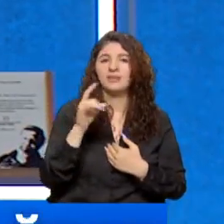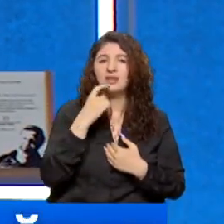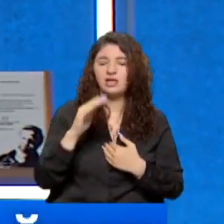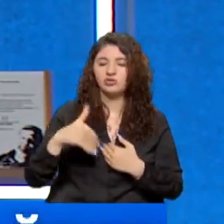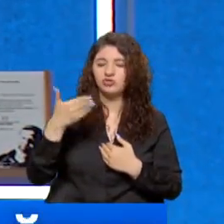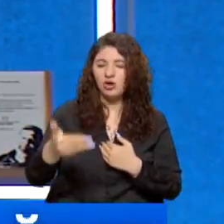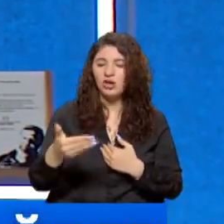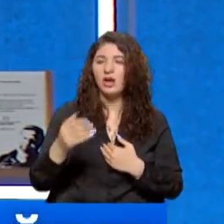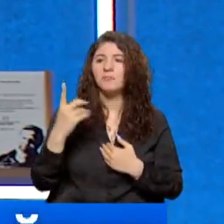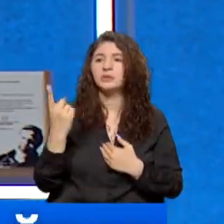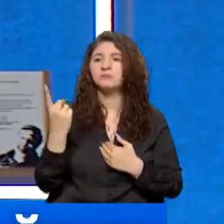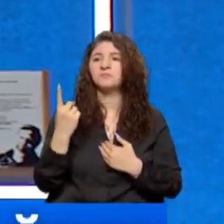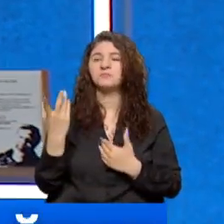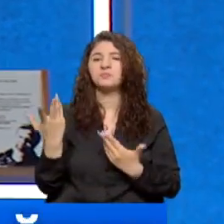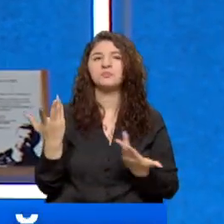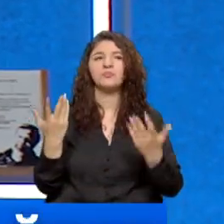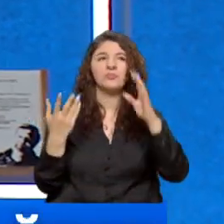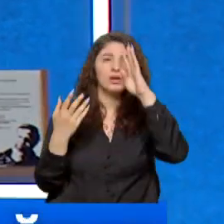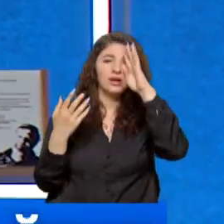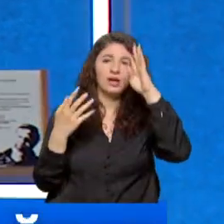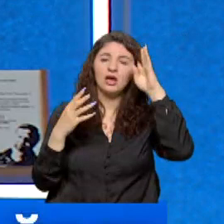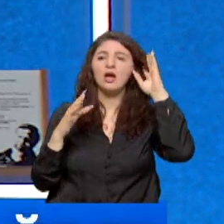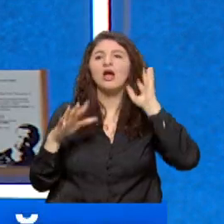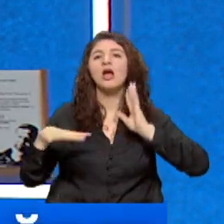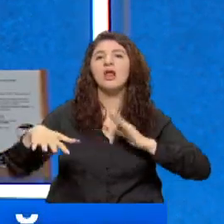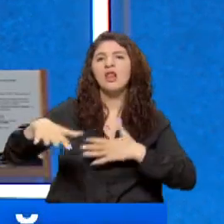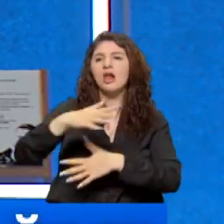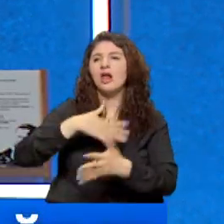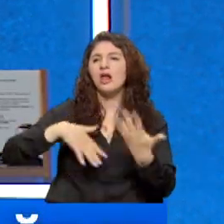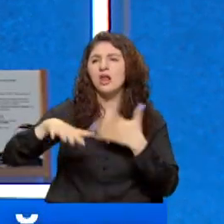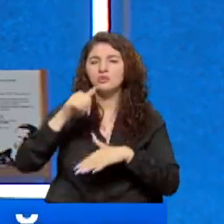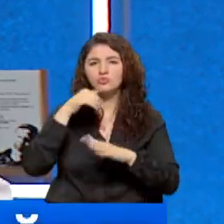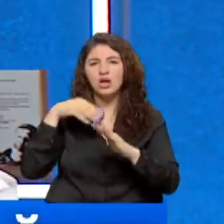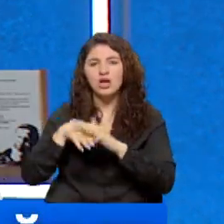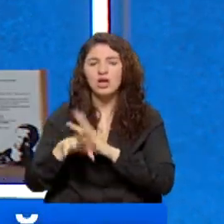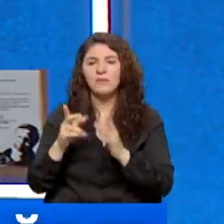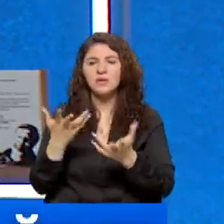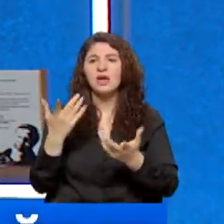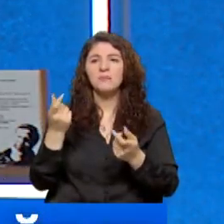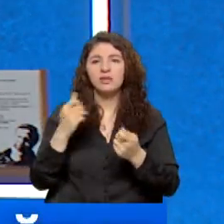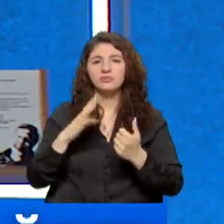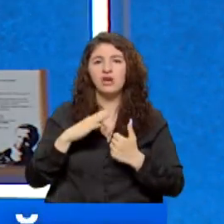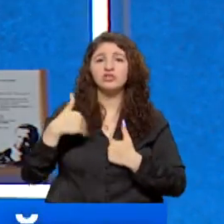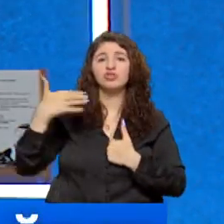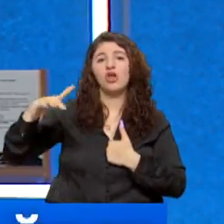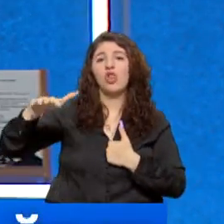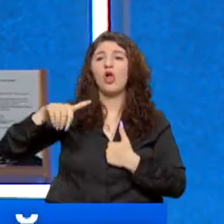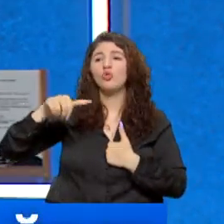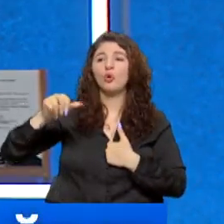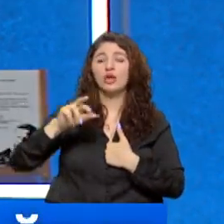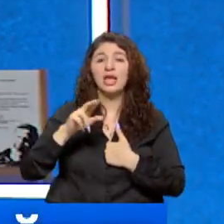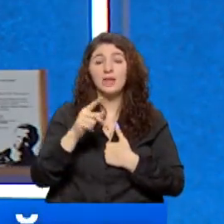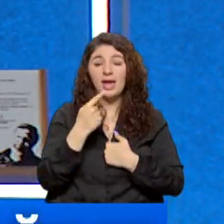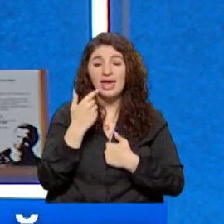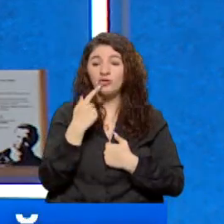senesinden sonra bir bir çalkantılı sulara girdik ve paramız var ki ithal ediyoruz a